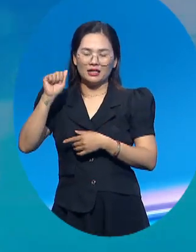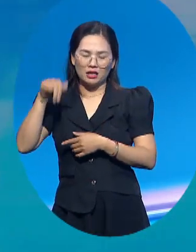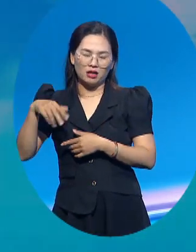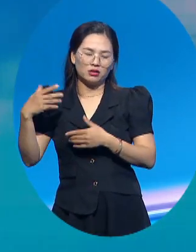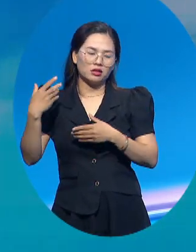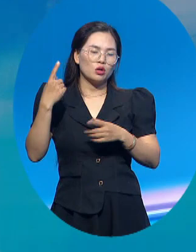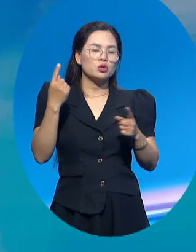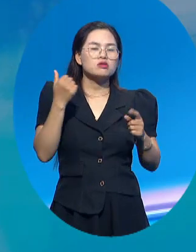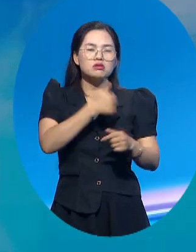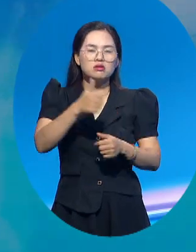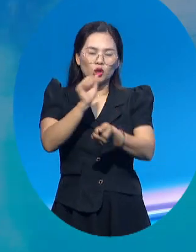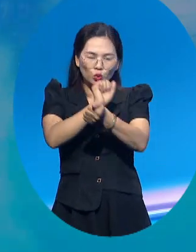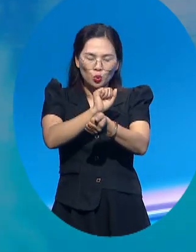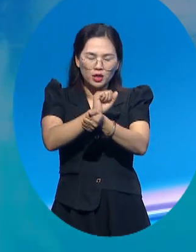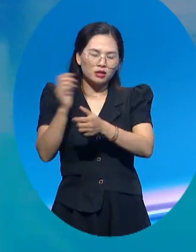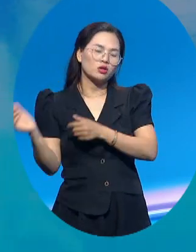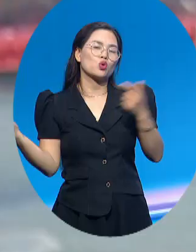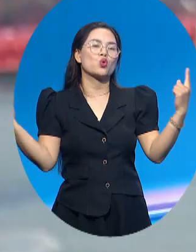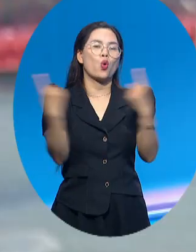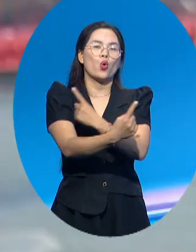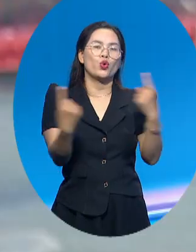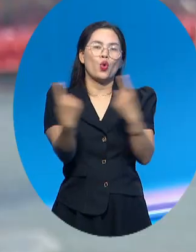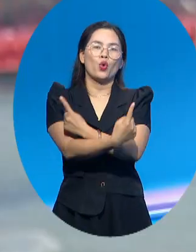tiền bị phong tỏa trị giá khoảng 6 tỷ đô la Mỹ.